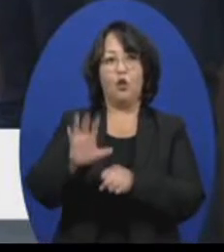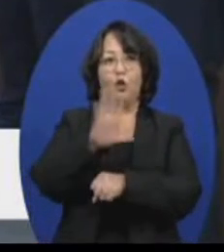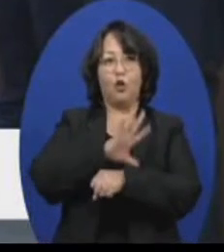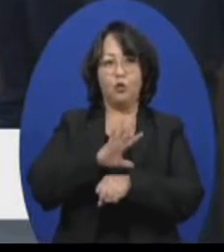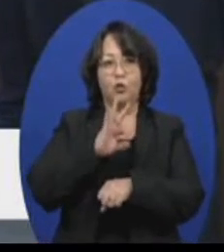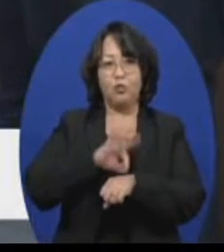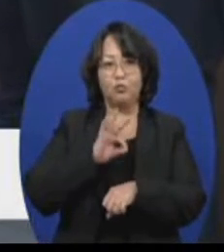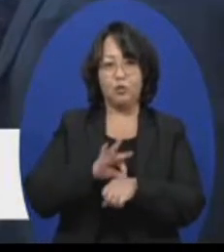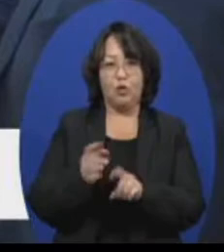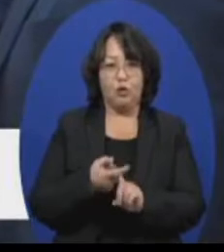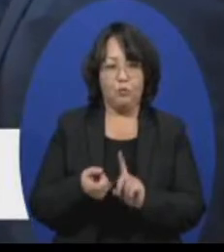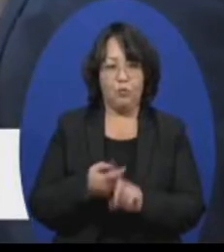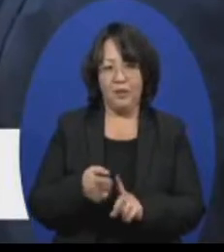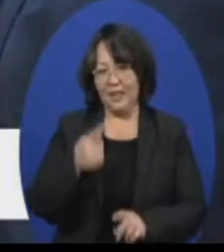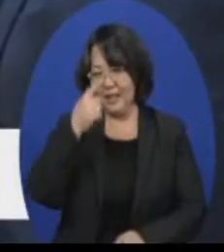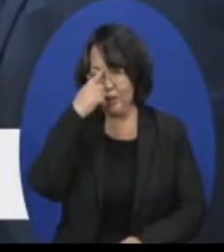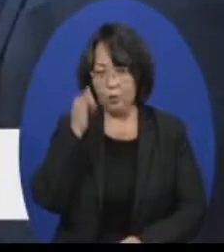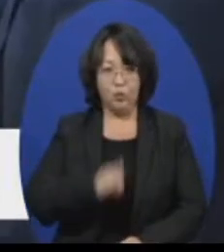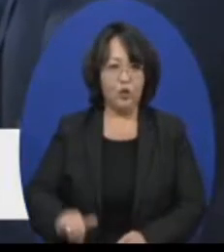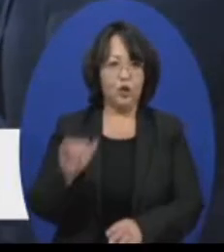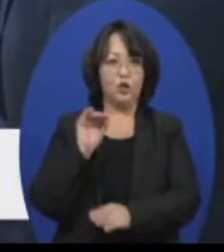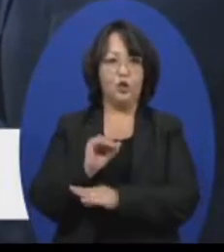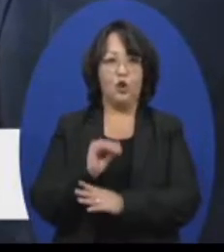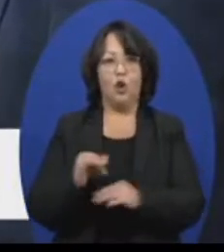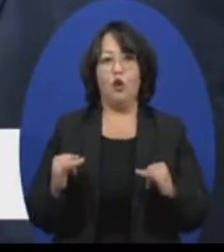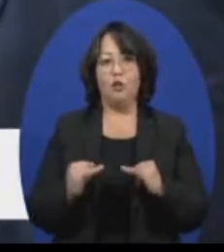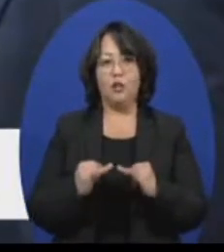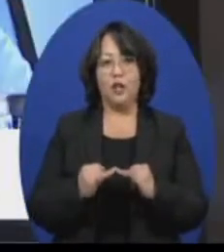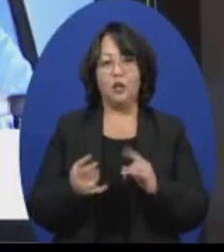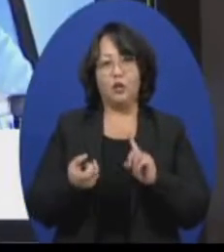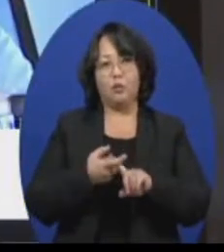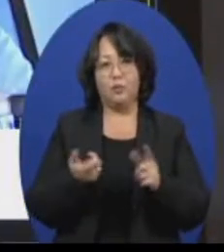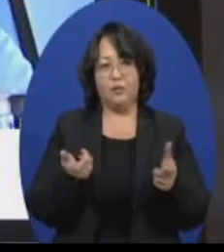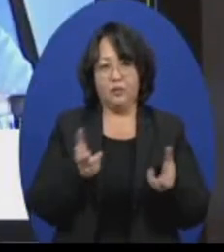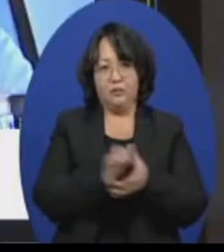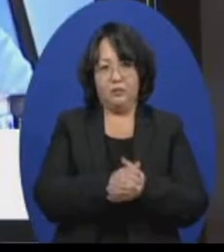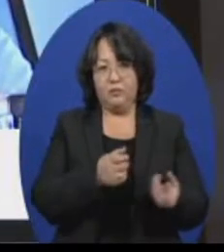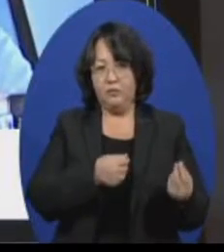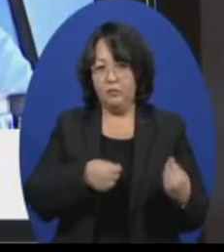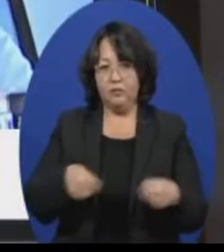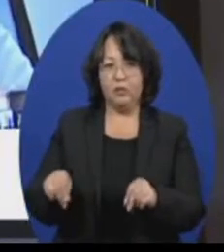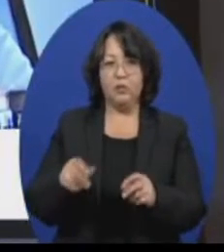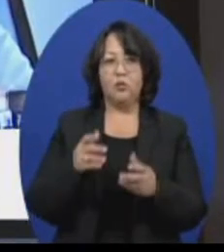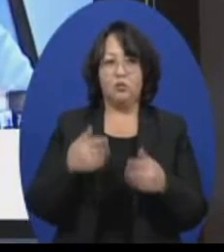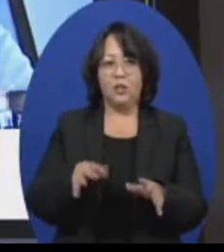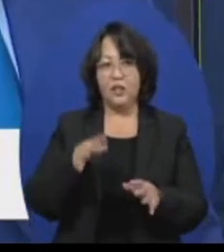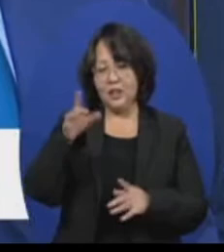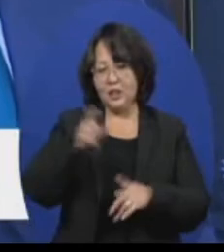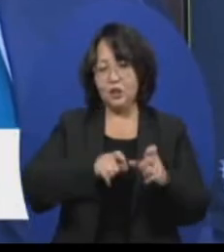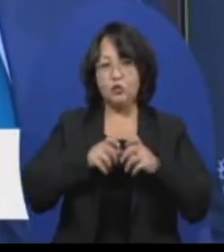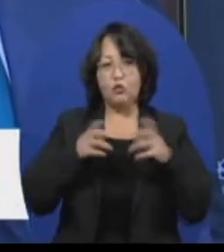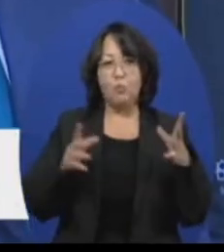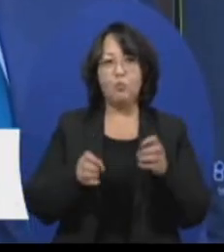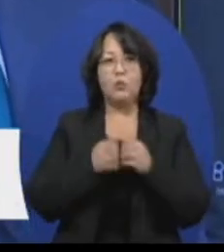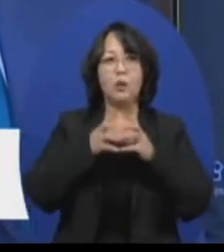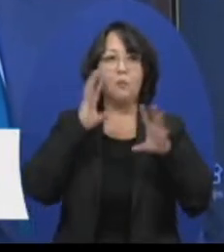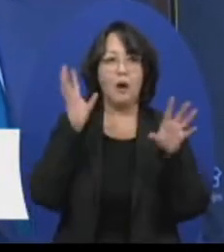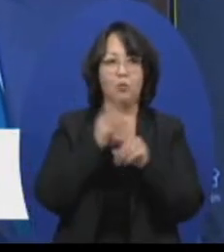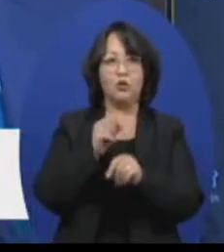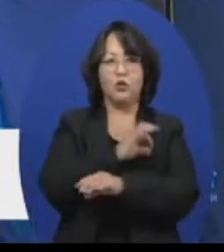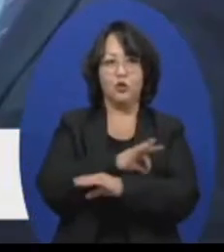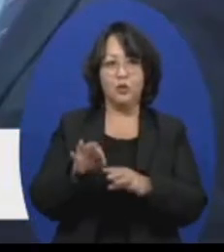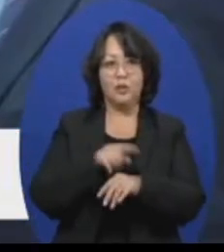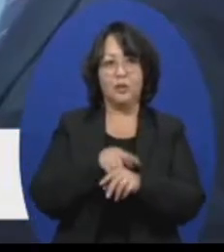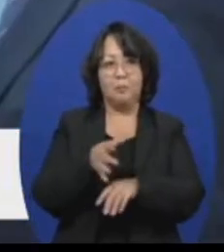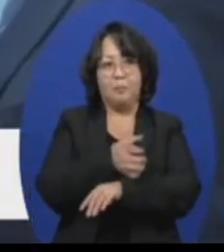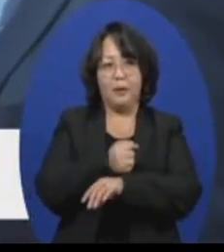Коронавирусын халдварын тархалтай холбоотойгоор бүгд найрамдах нэгдгэх улсын төлөөлөл онлайнаар холбогдож гэрээг байгуулсан эдийн засгийн томоохон тулгуур болох бүтээн байгуулалтын төслийг хугацаанд багтаж